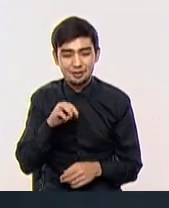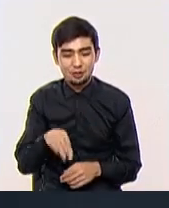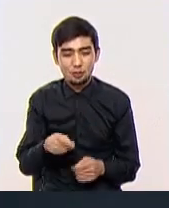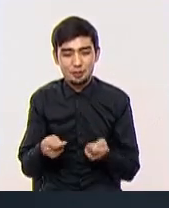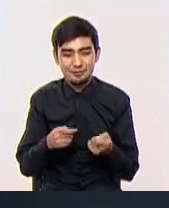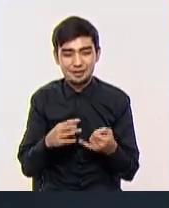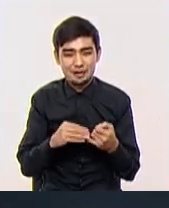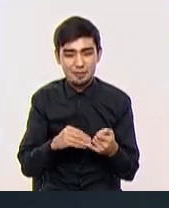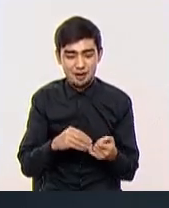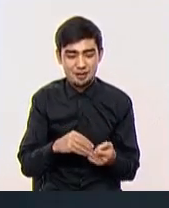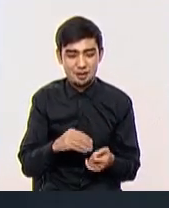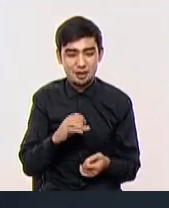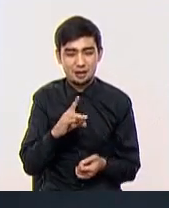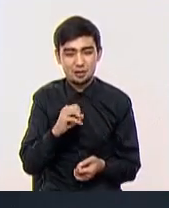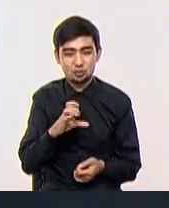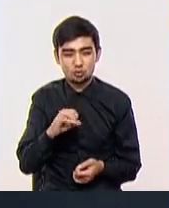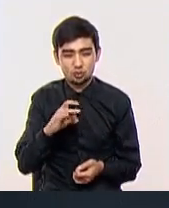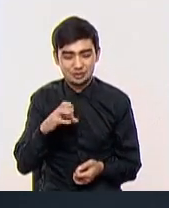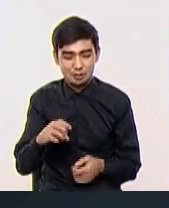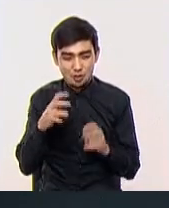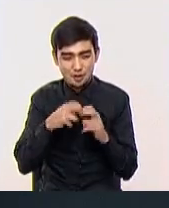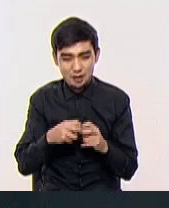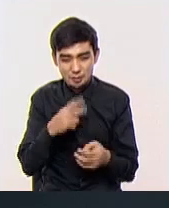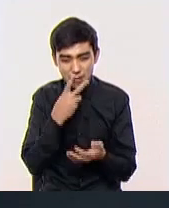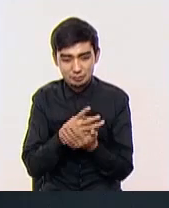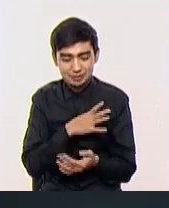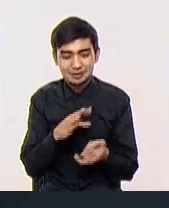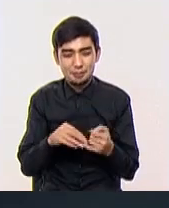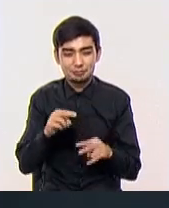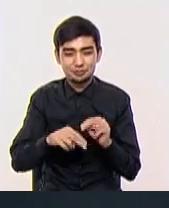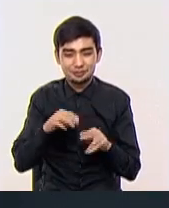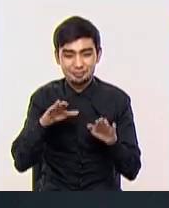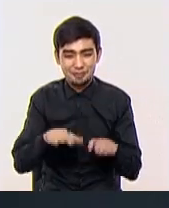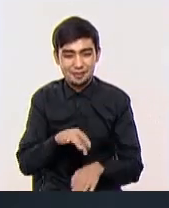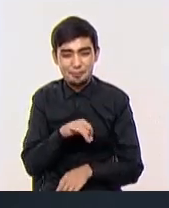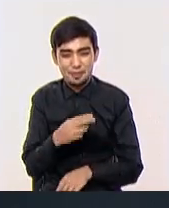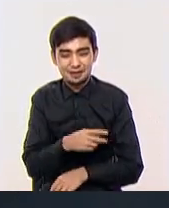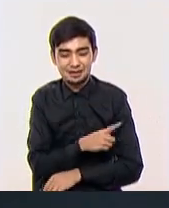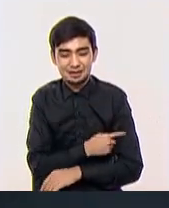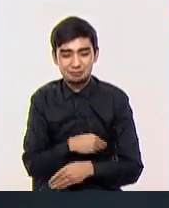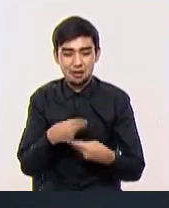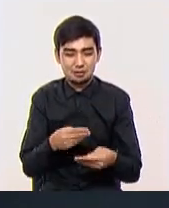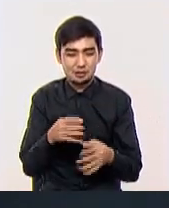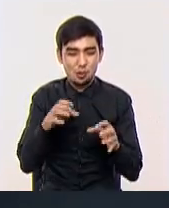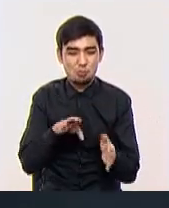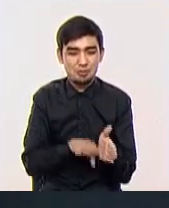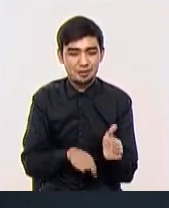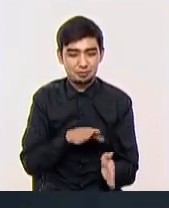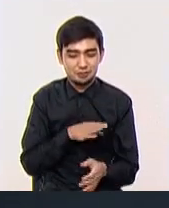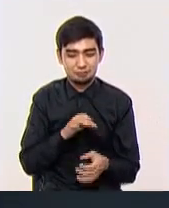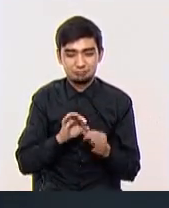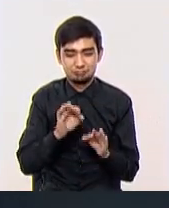управлению земельными ресурсами. Проверка показала, землю под строительство медцентра отдали незаконно. Анастасия